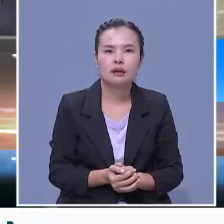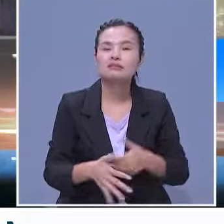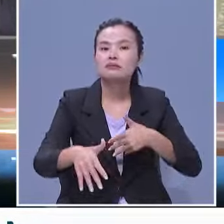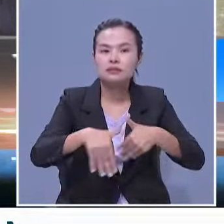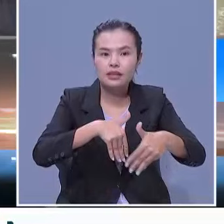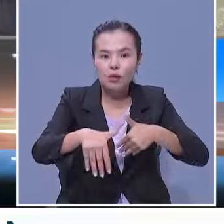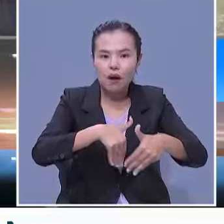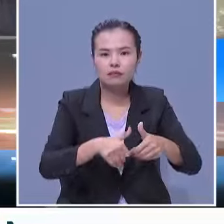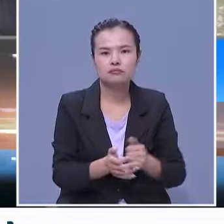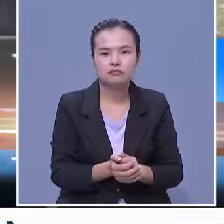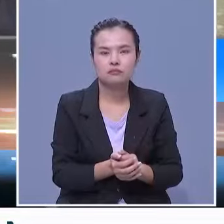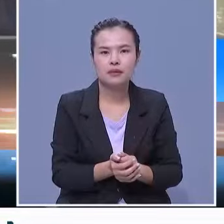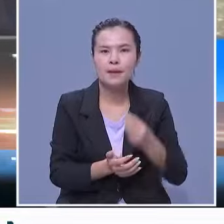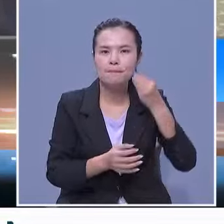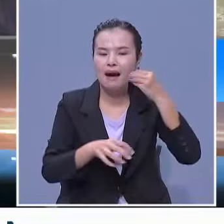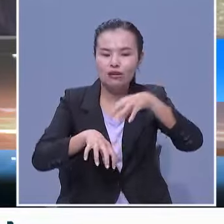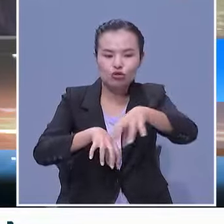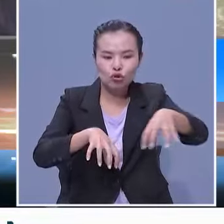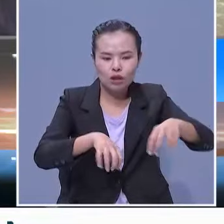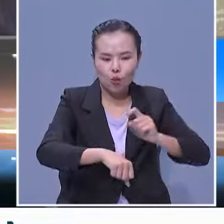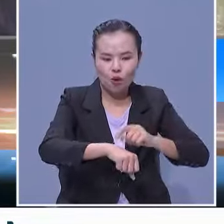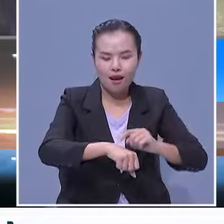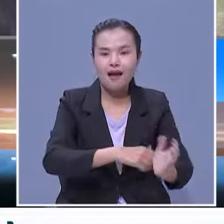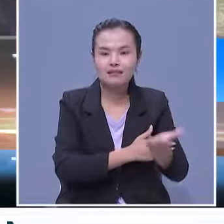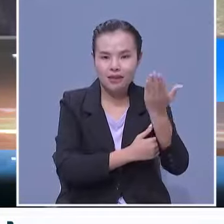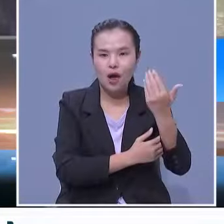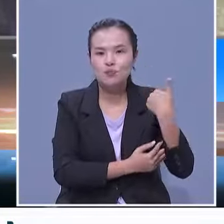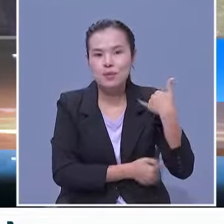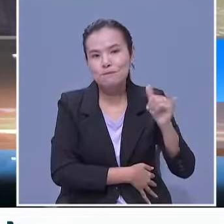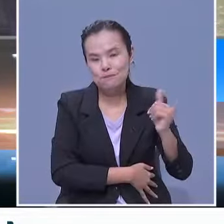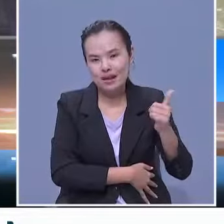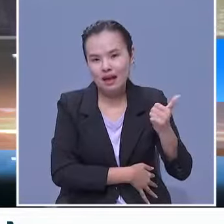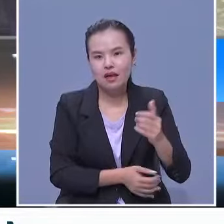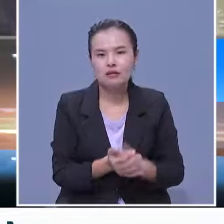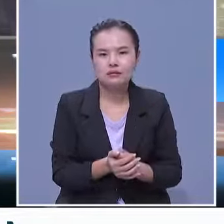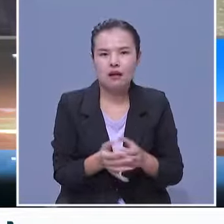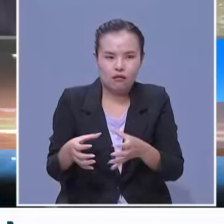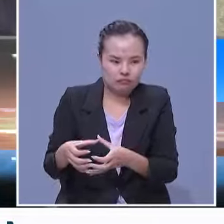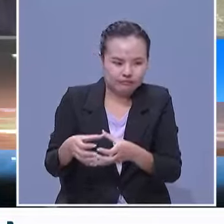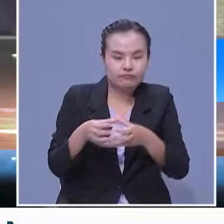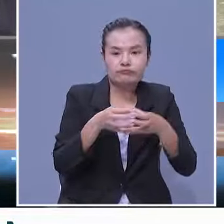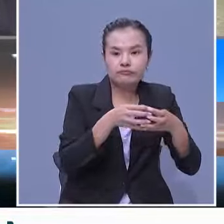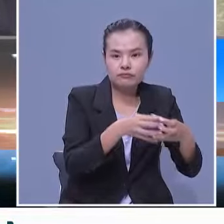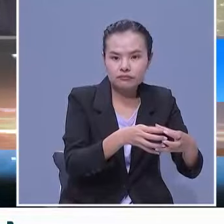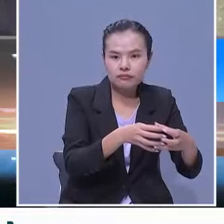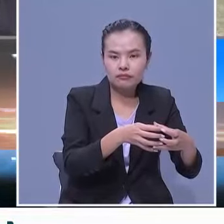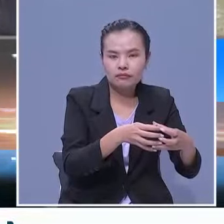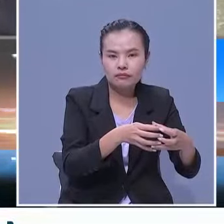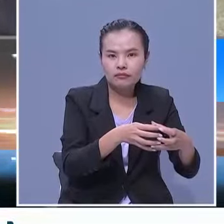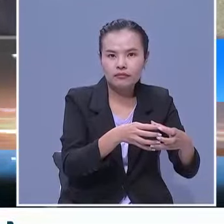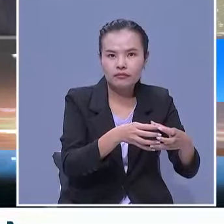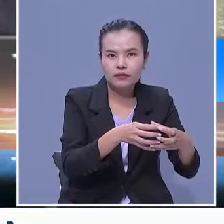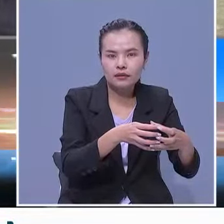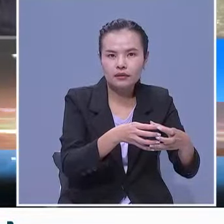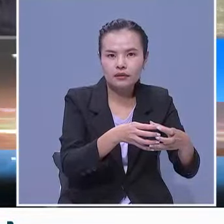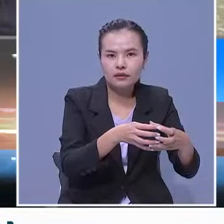ที่อยู่บริเวณนี้เหมือนที่บอกว่าช่วงเช้านี้ก็มีบางส่วนนะคะที่อพยพออกมา ที่อพยพออก